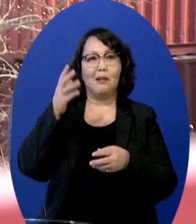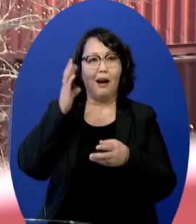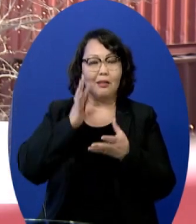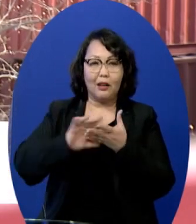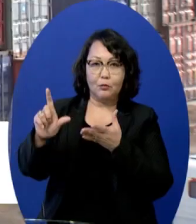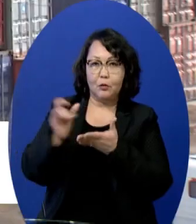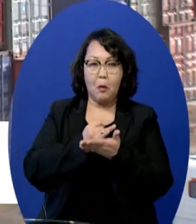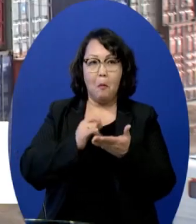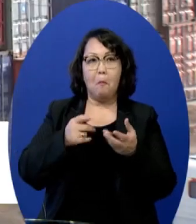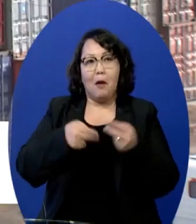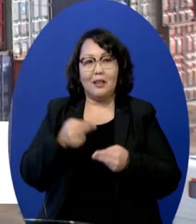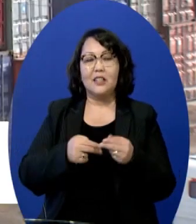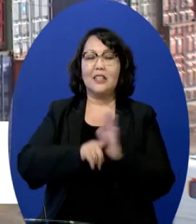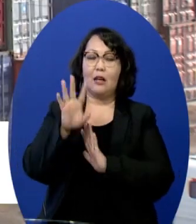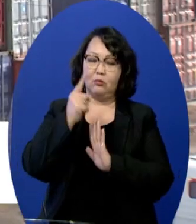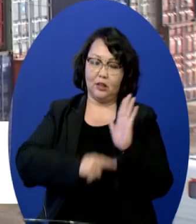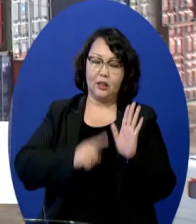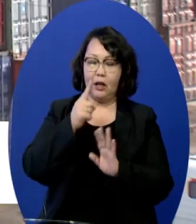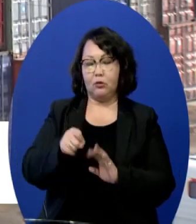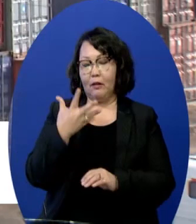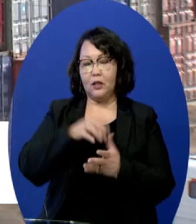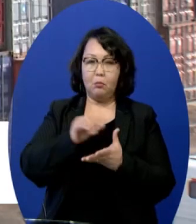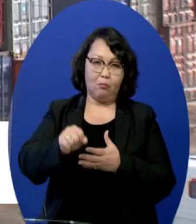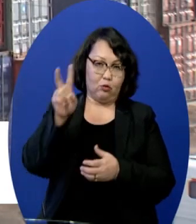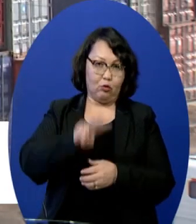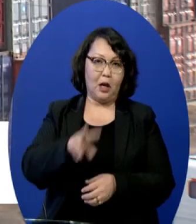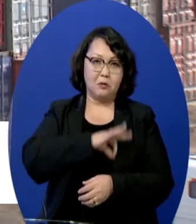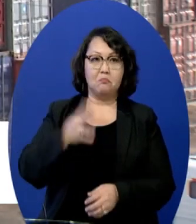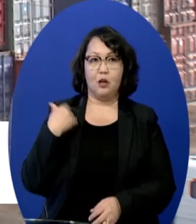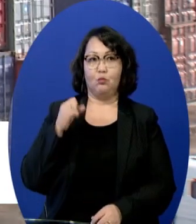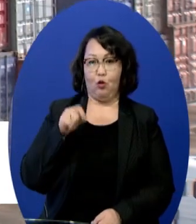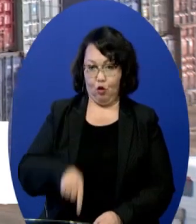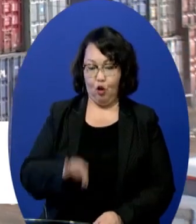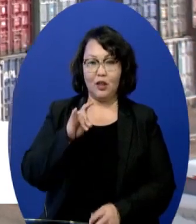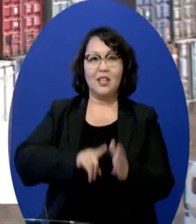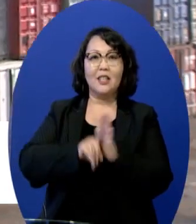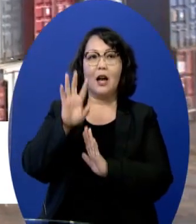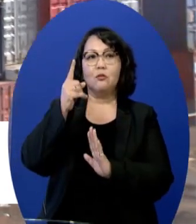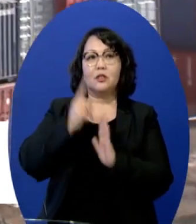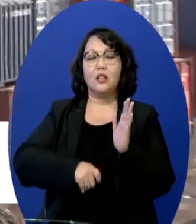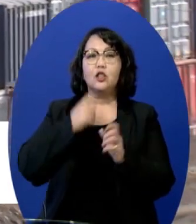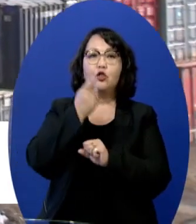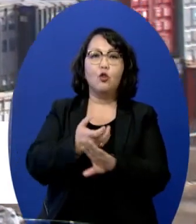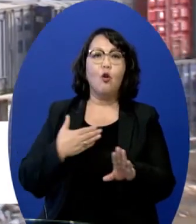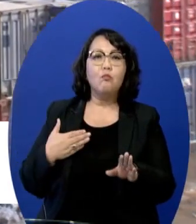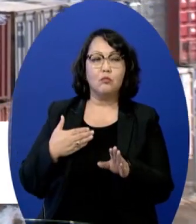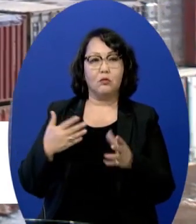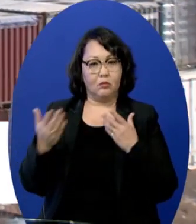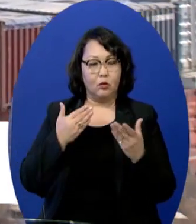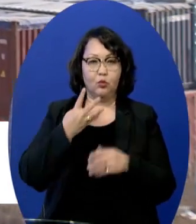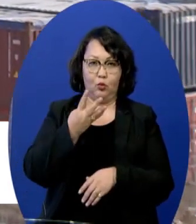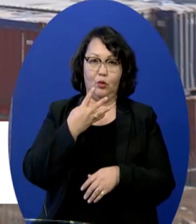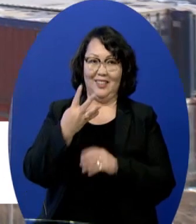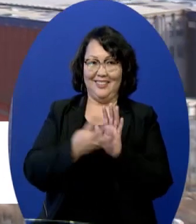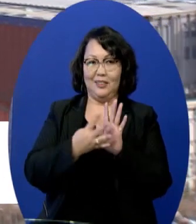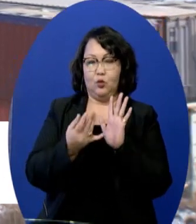оны эхний 11 сард 1.5 тэрбум Америк долларын ашигтай гарч ирсэн бол энэ оны эхний 11 сард өмнөх оны мөн ихэс 496.8